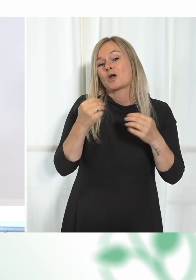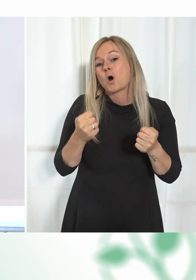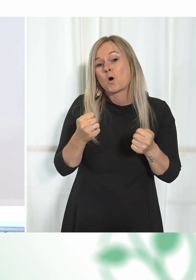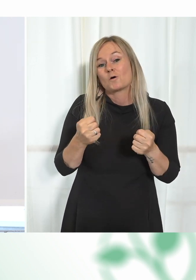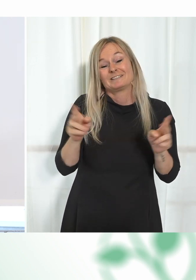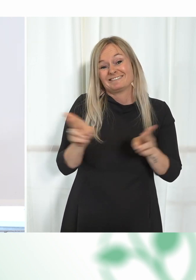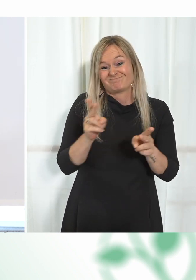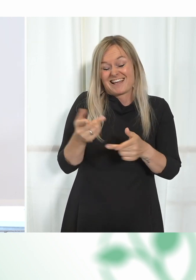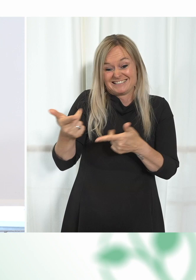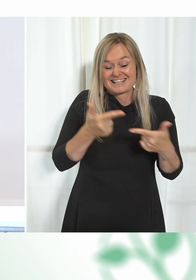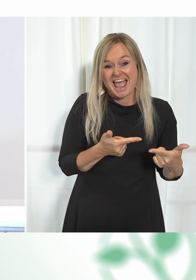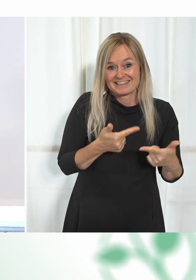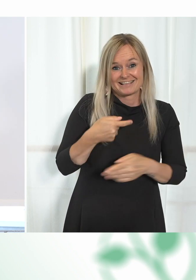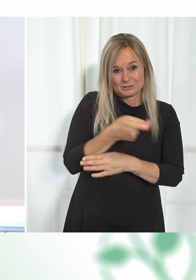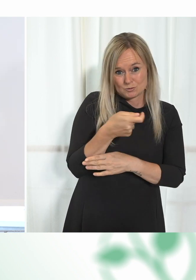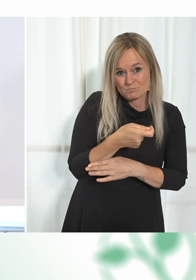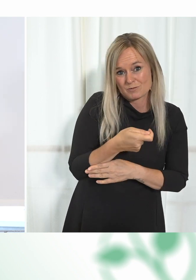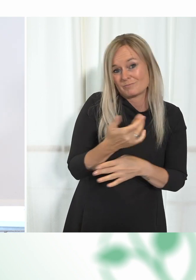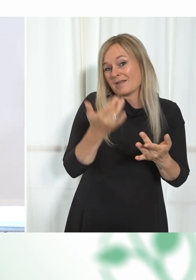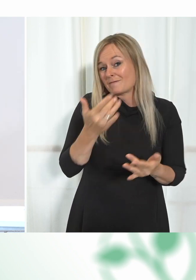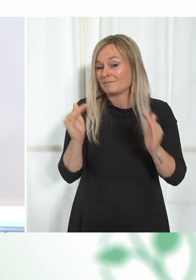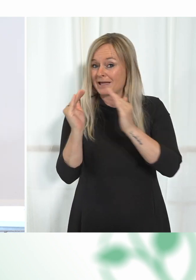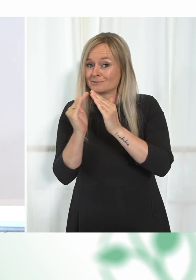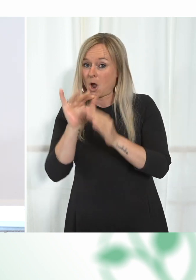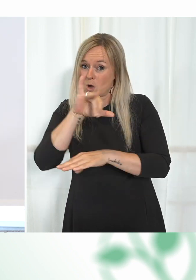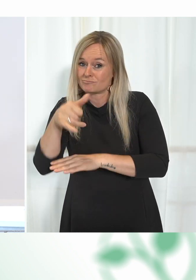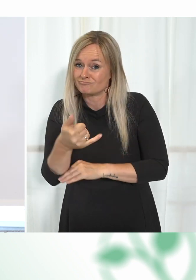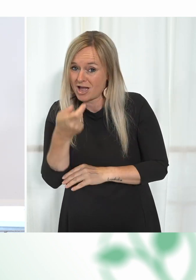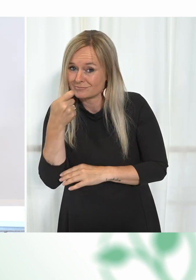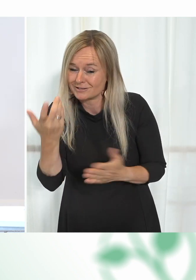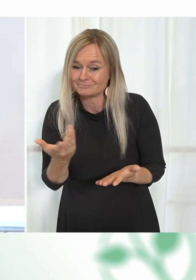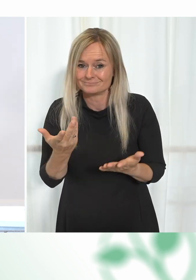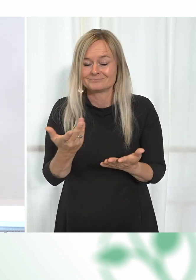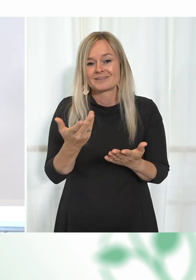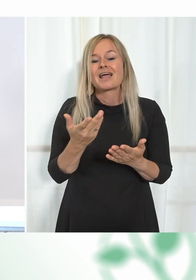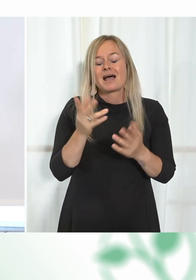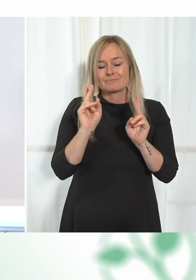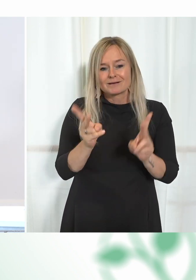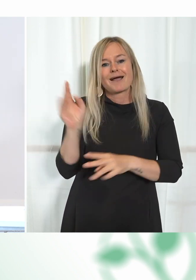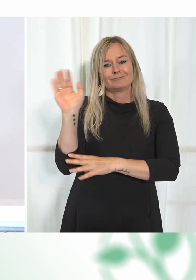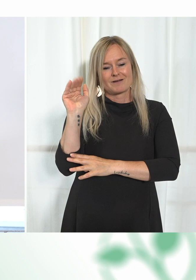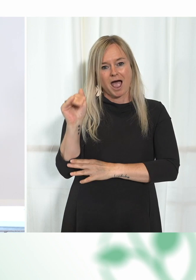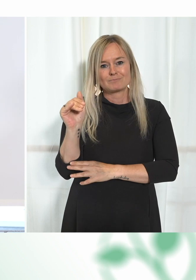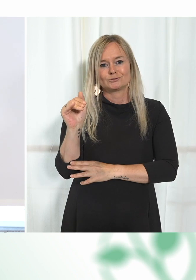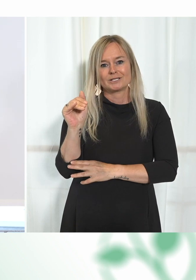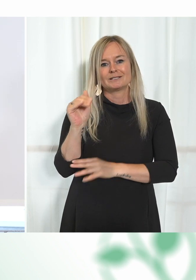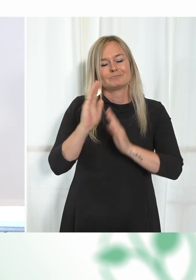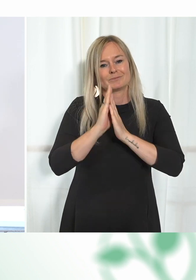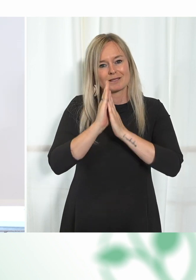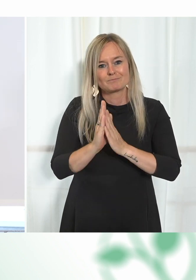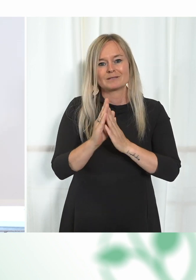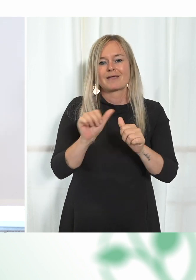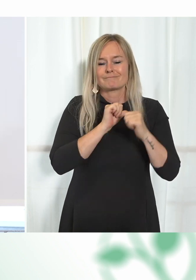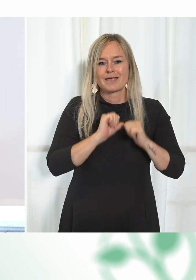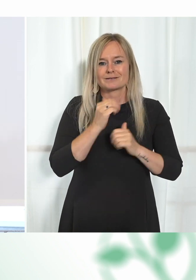das Abendessen ist, ob das noch eine Jause ist. Womit ich Sie aber verabschieden kann, ist mit einem Appell ein großes Danke. Und eben,